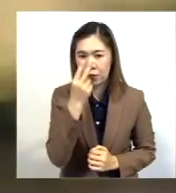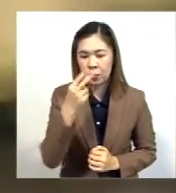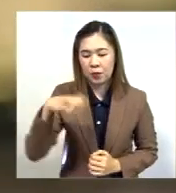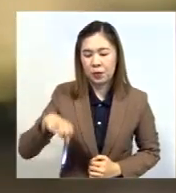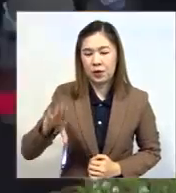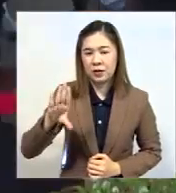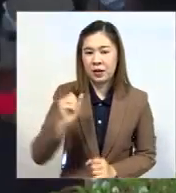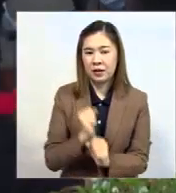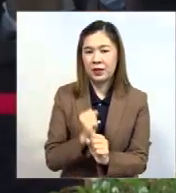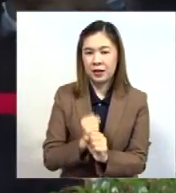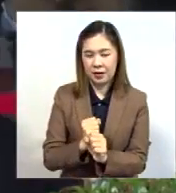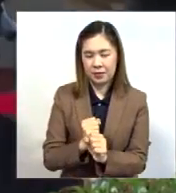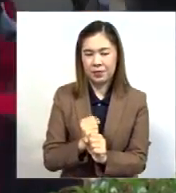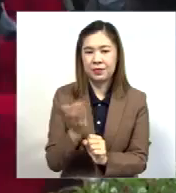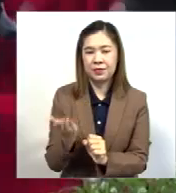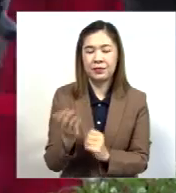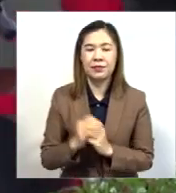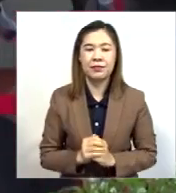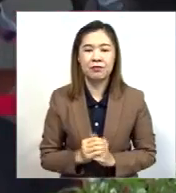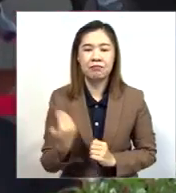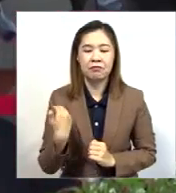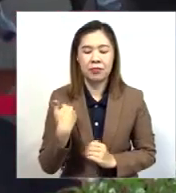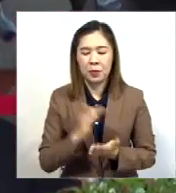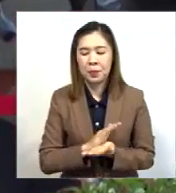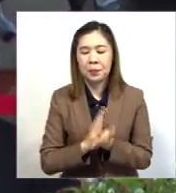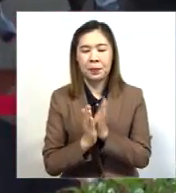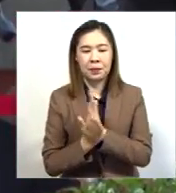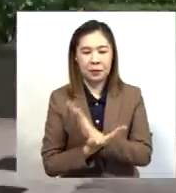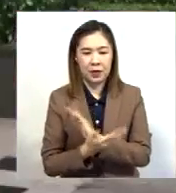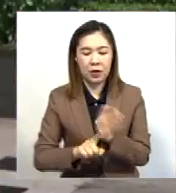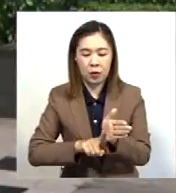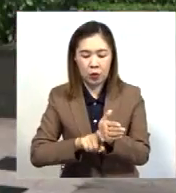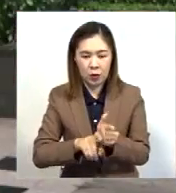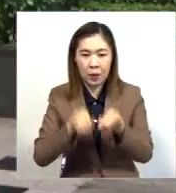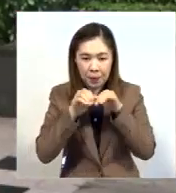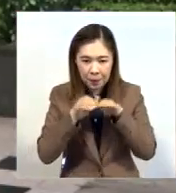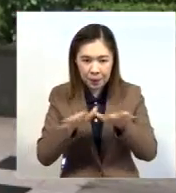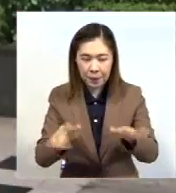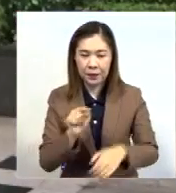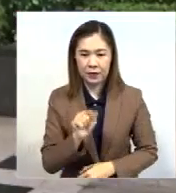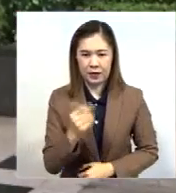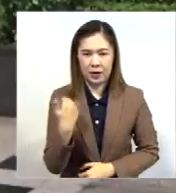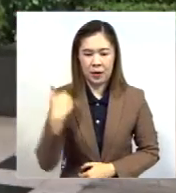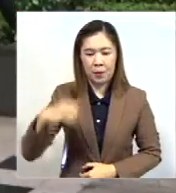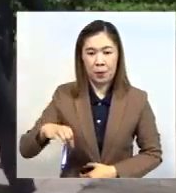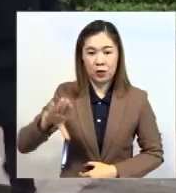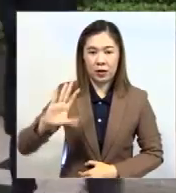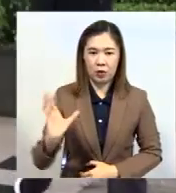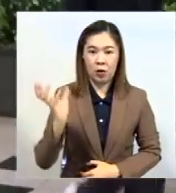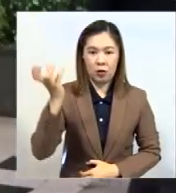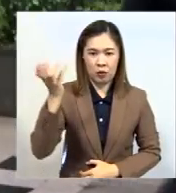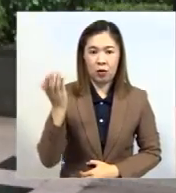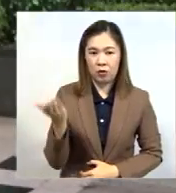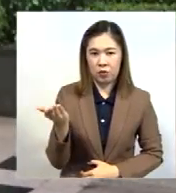ริษัทผู้ประกอบธุรกิจต่างชาติก็มีการปรับตัวกับสถานการณ์แพร่ระบาดของโรคด้วยนะครับบริษัทชั้นนำของโลกอย่า